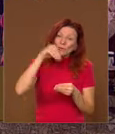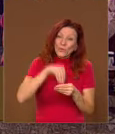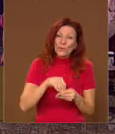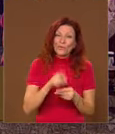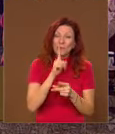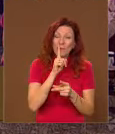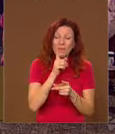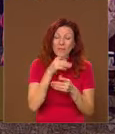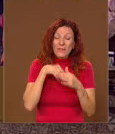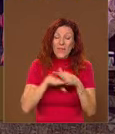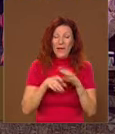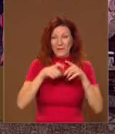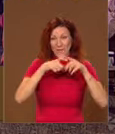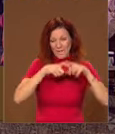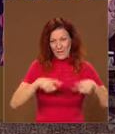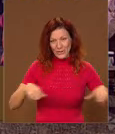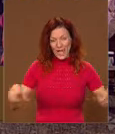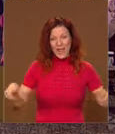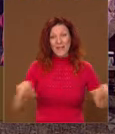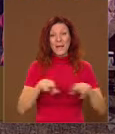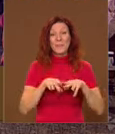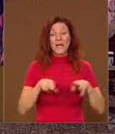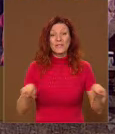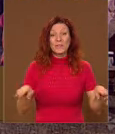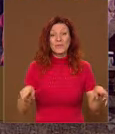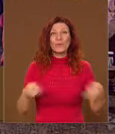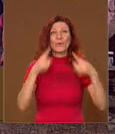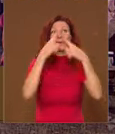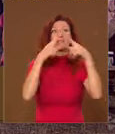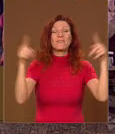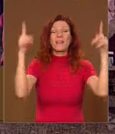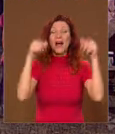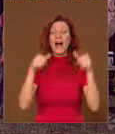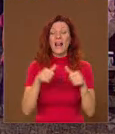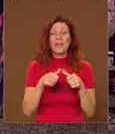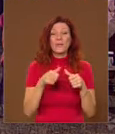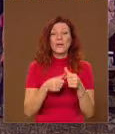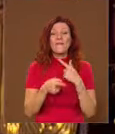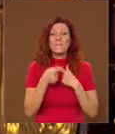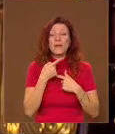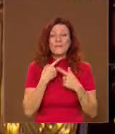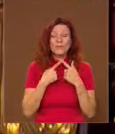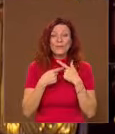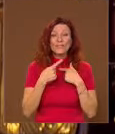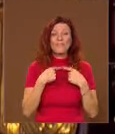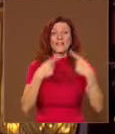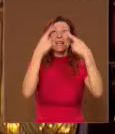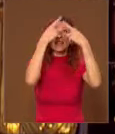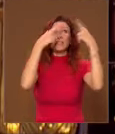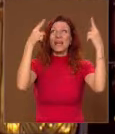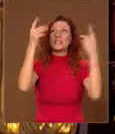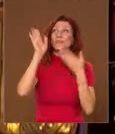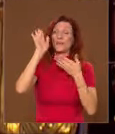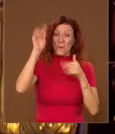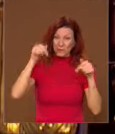вечерята на любовта, към агапито, към светата литургия, към превкусването на Царството Небесно още тук на земята.